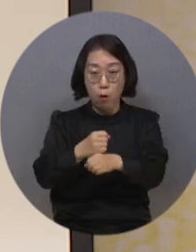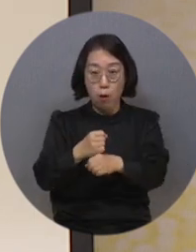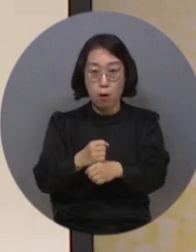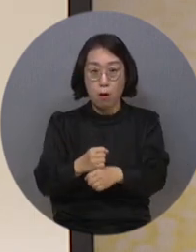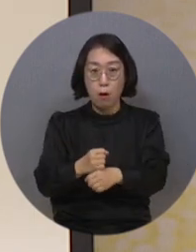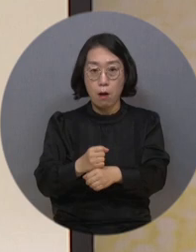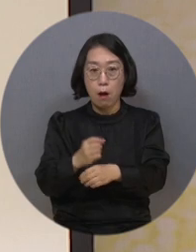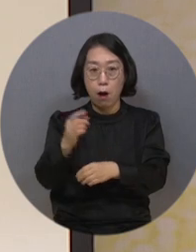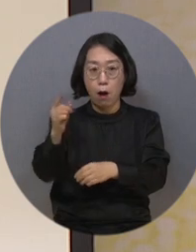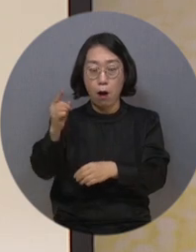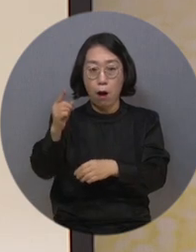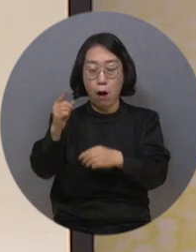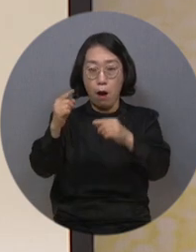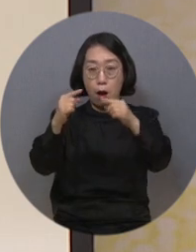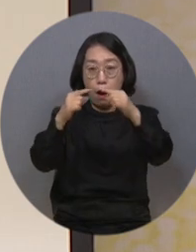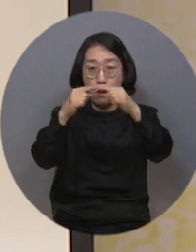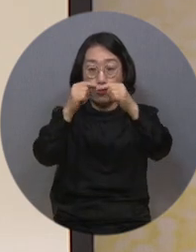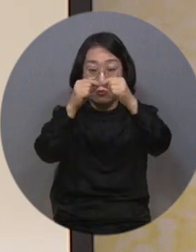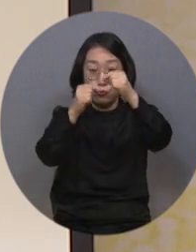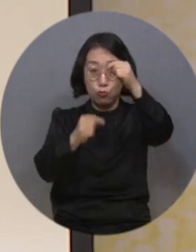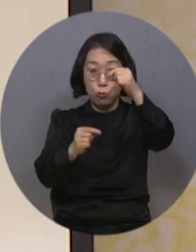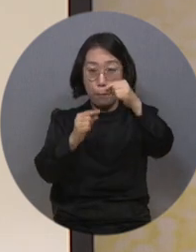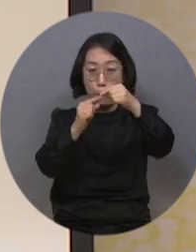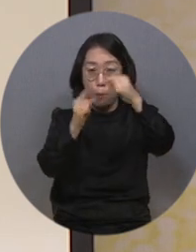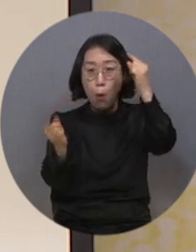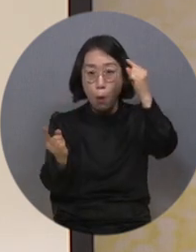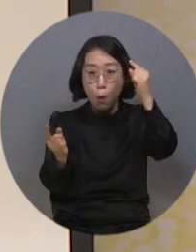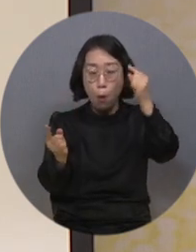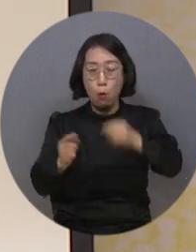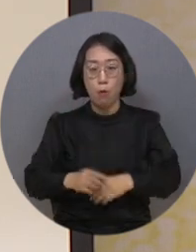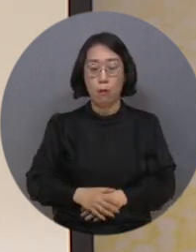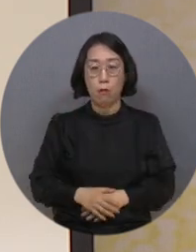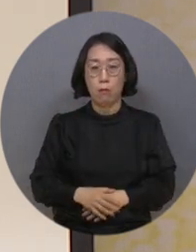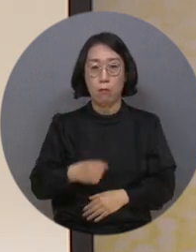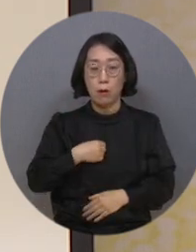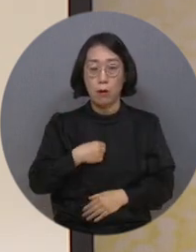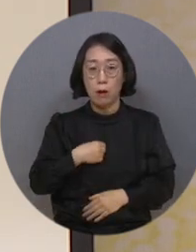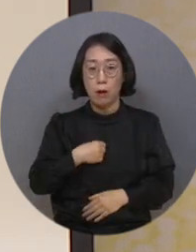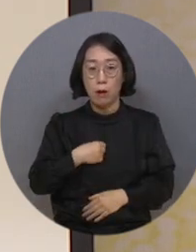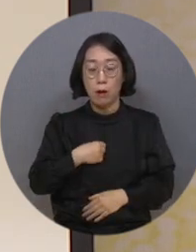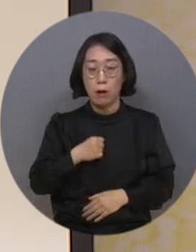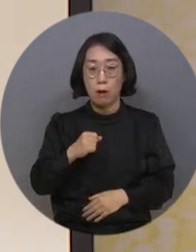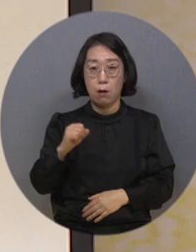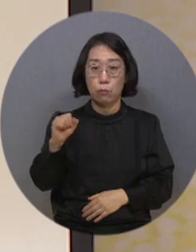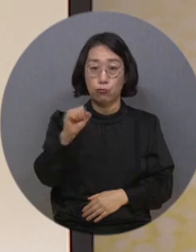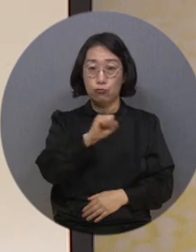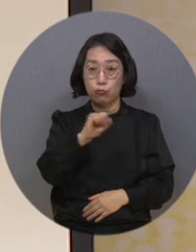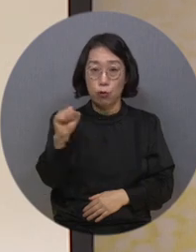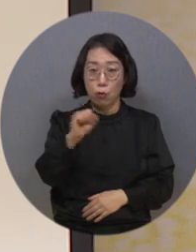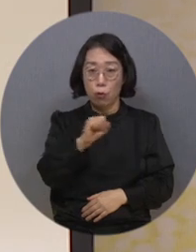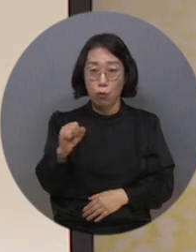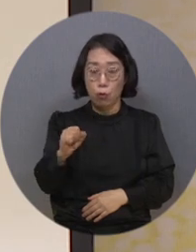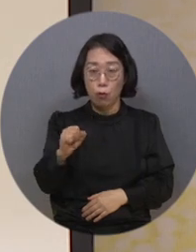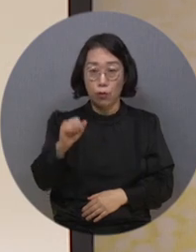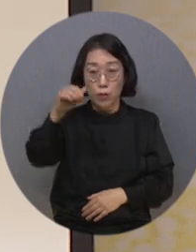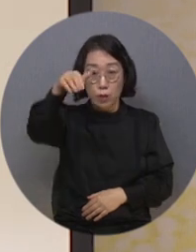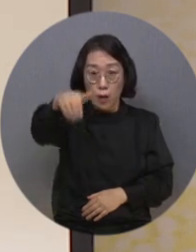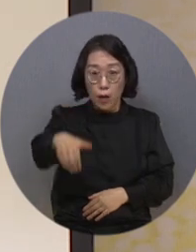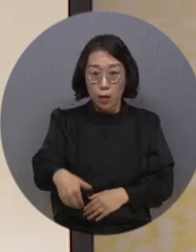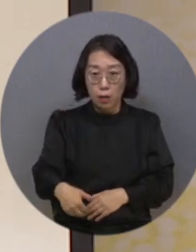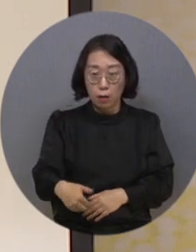70도 각도에서 그만 와이어가 끊어져 버린 거예요. 그러면서 제가 조종하고 있던 운전석으로